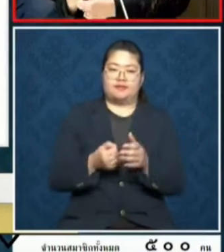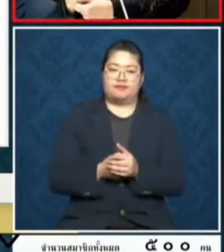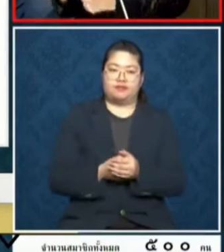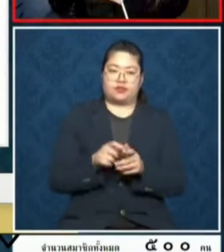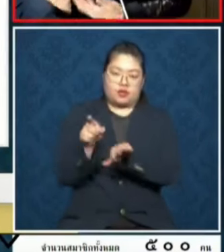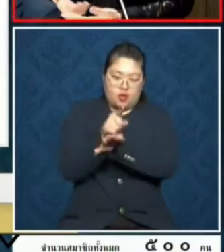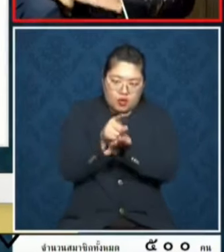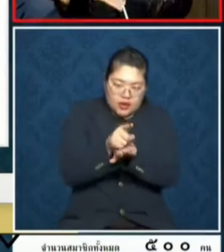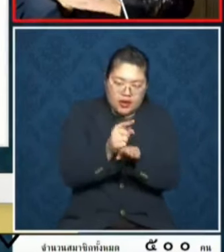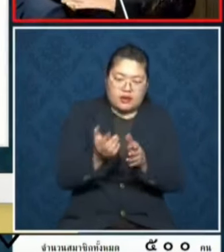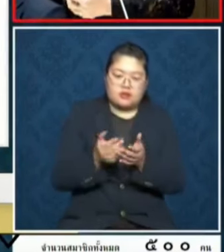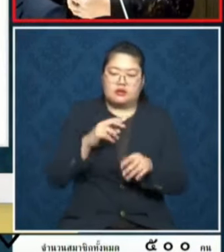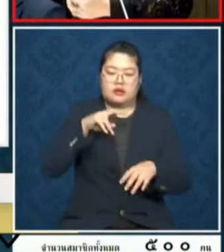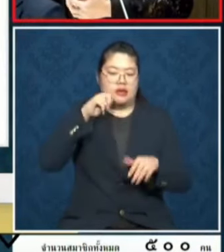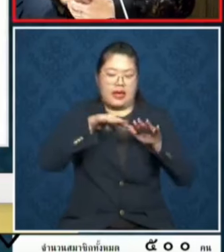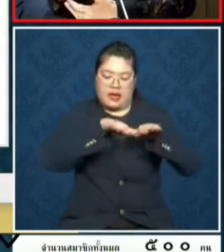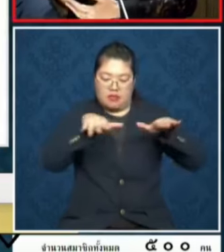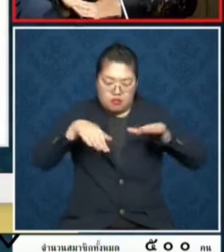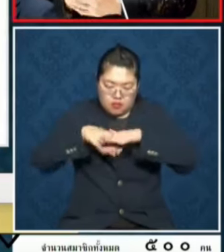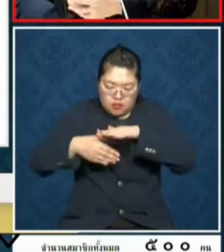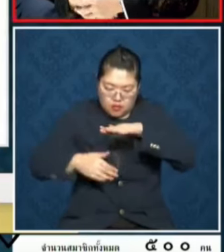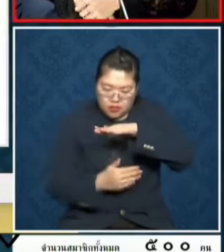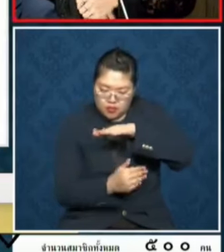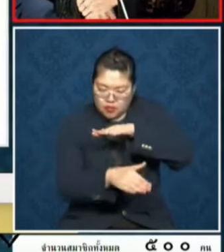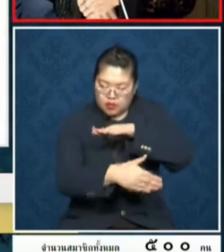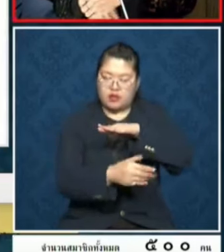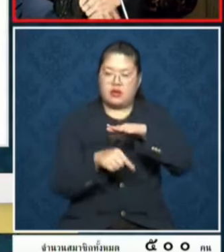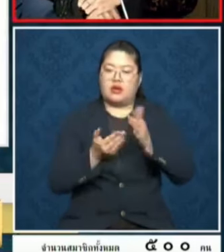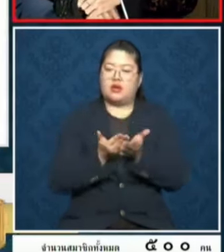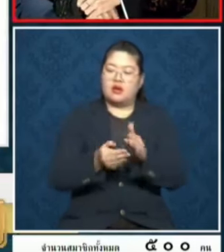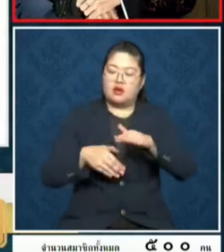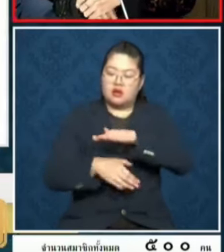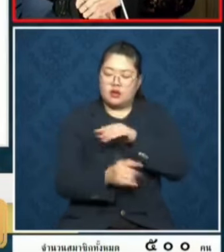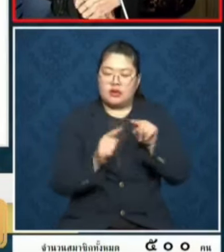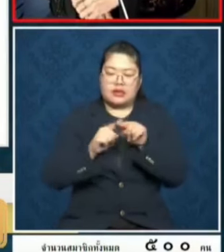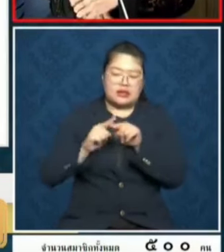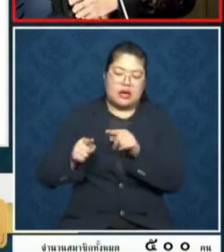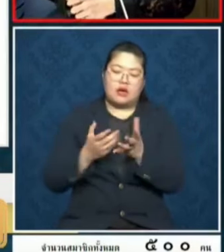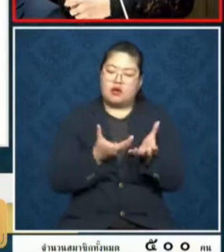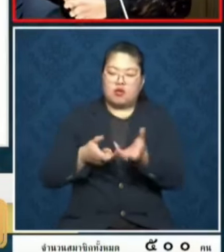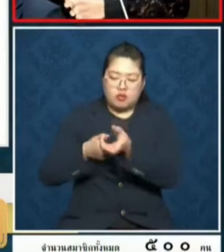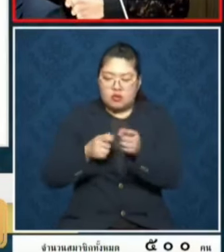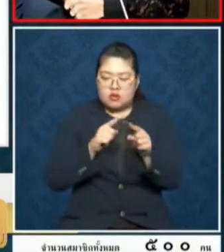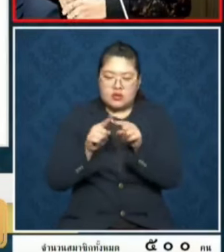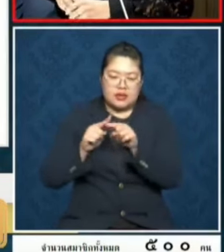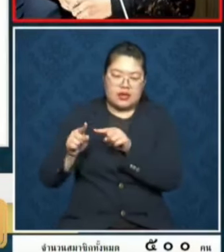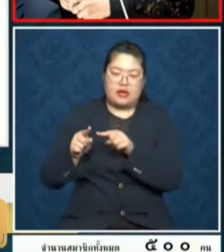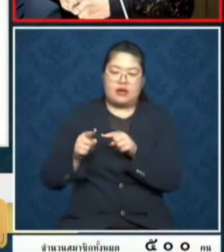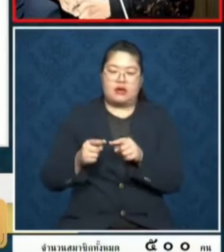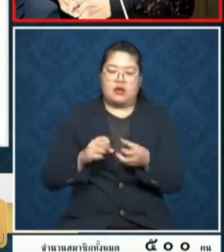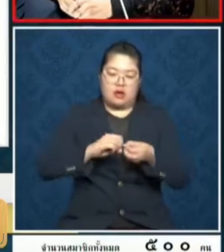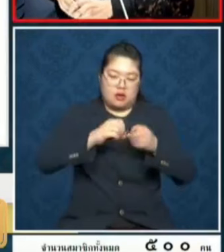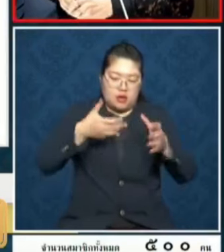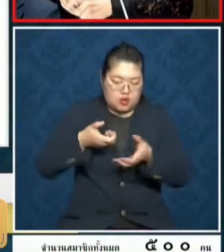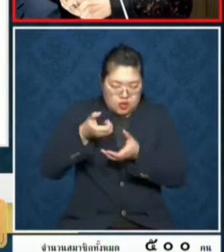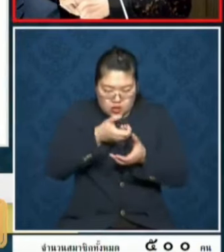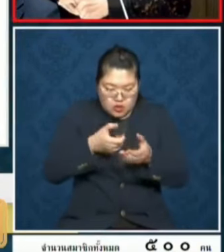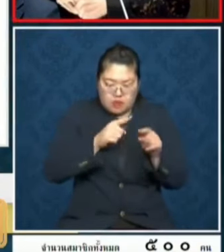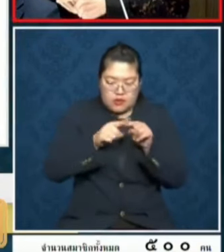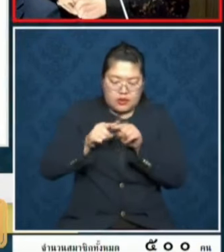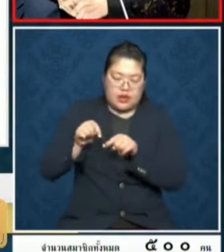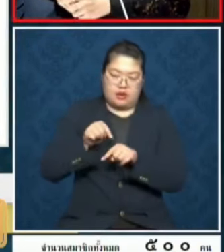ถังนะคะเรือดำน้ำเฮลิคอปเตอร์ยานยนต์สันพาวุธนะคะโครงการจัดซื้อ GT200 ที่ใช้งานไม่ได้ทุจ